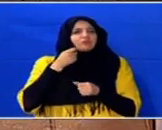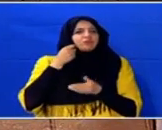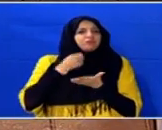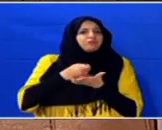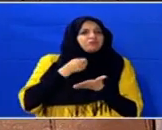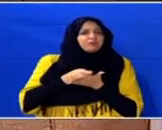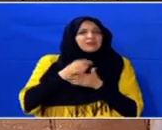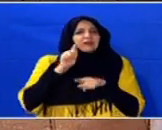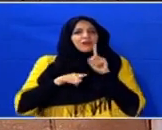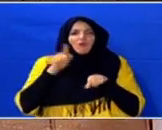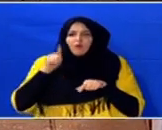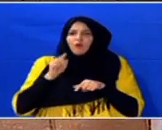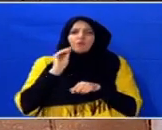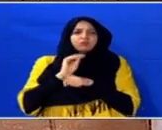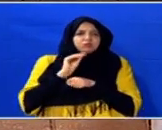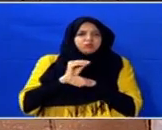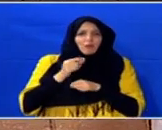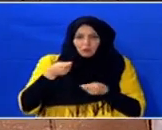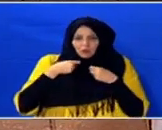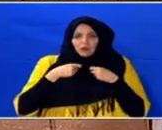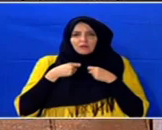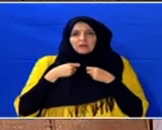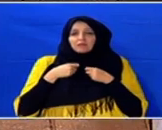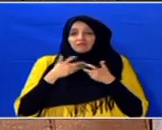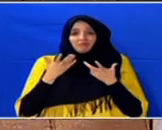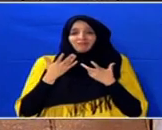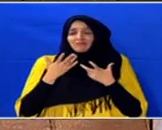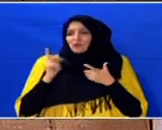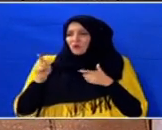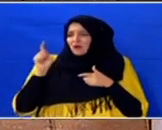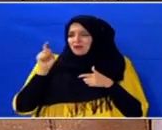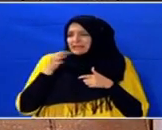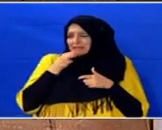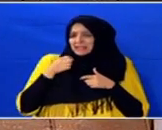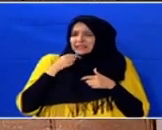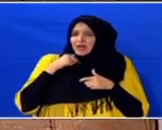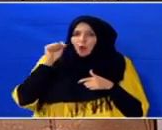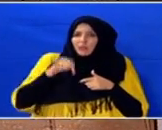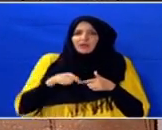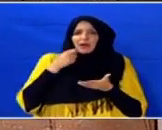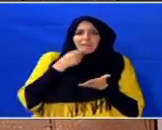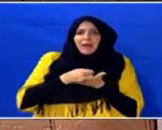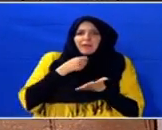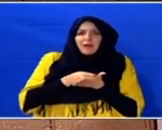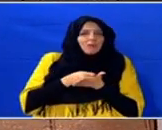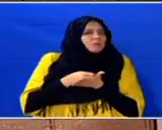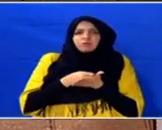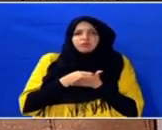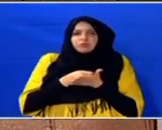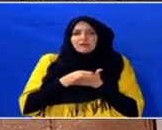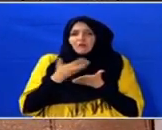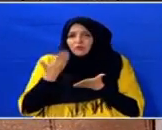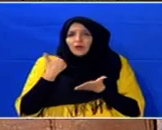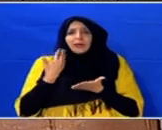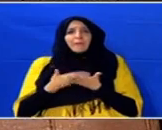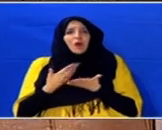غيري، نقول له الأصل أن ذمته ليست مشغولة بالنفقة، ومن ادعى خلاف ذلك